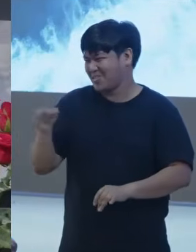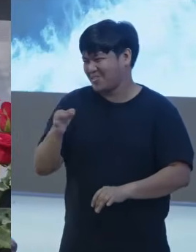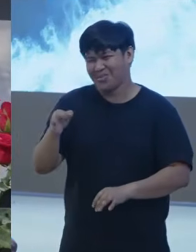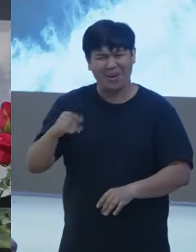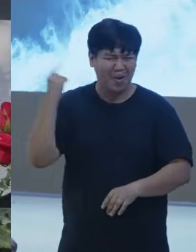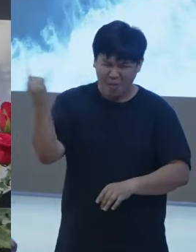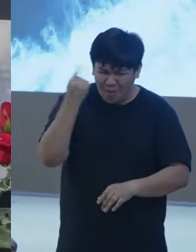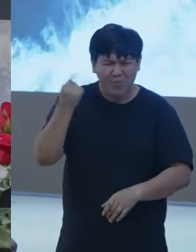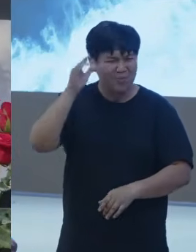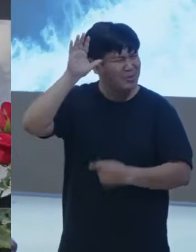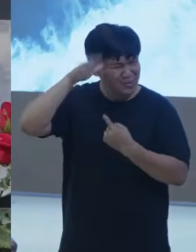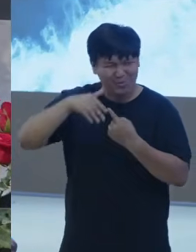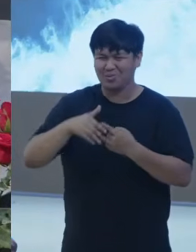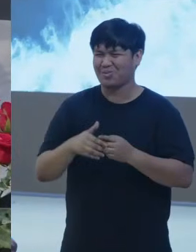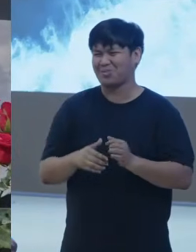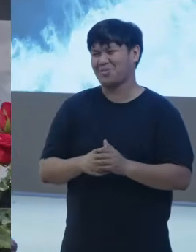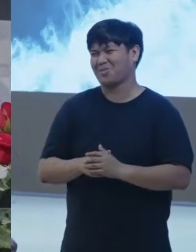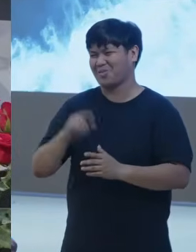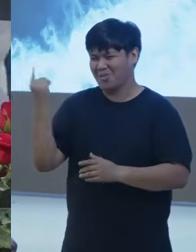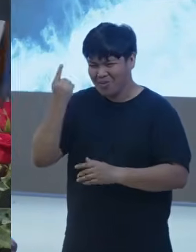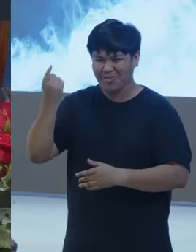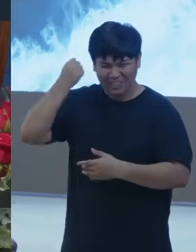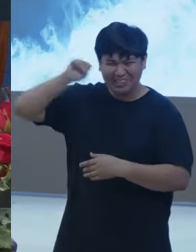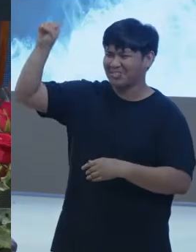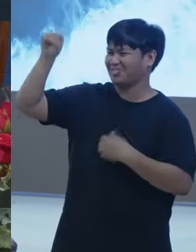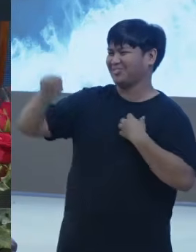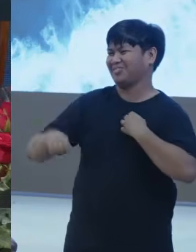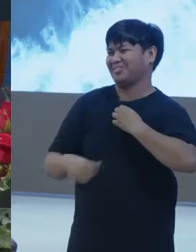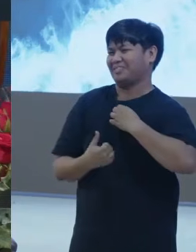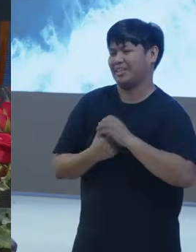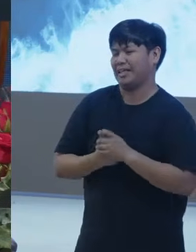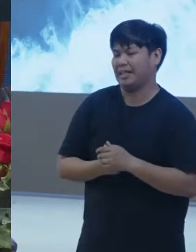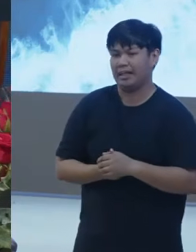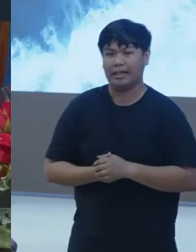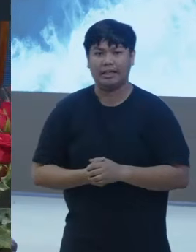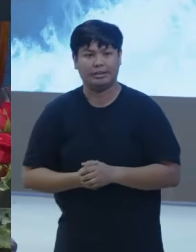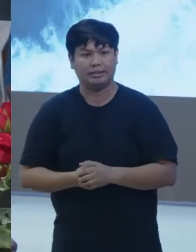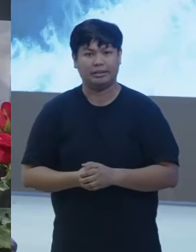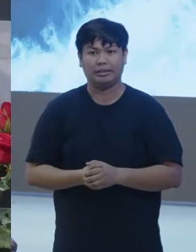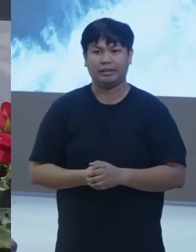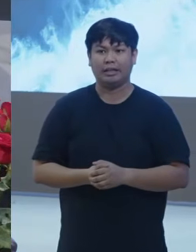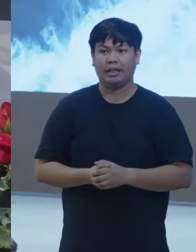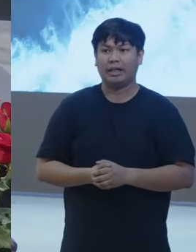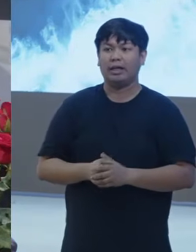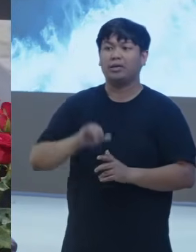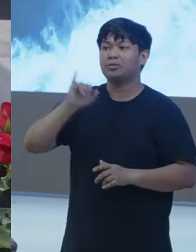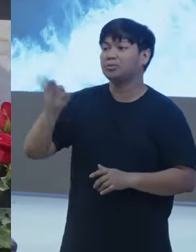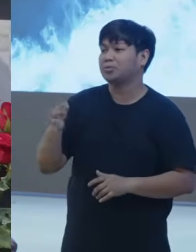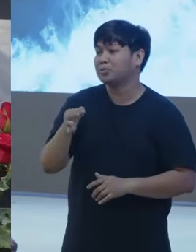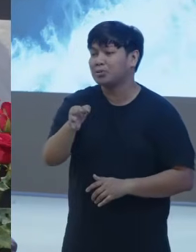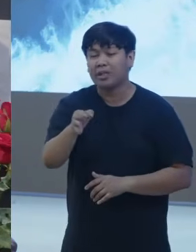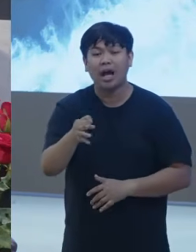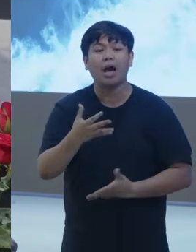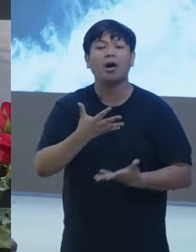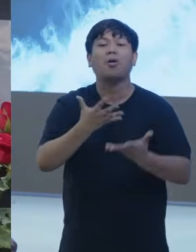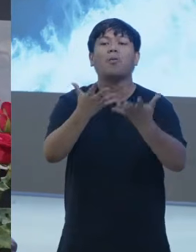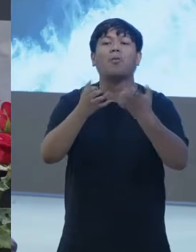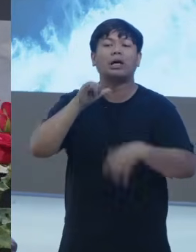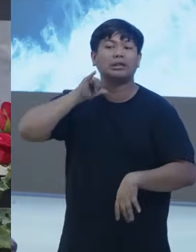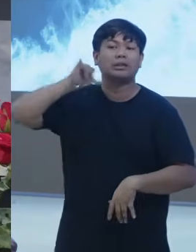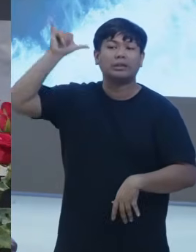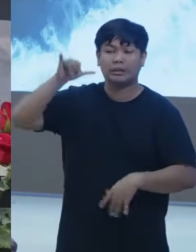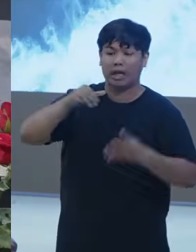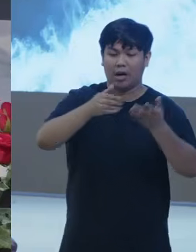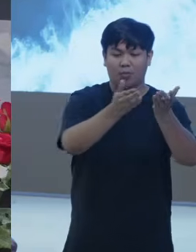it is because of me that this great tempest has come upon you. Gusto niya mag-suicide by being thrown overboard.